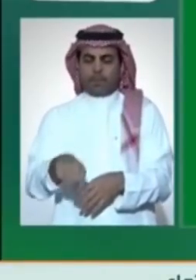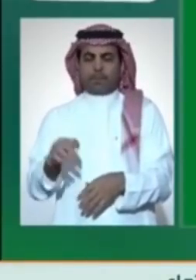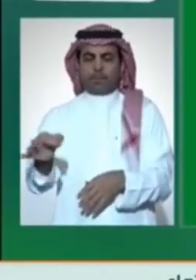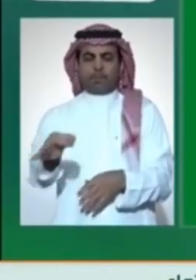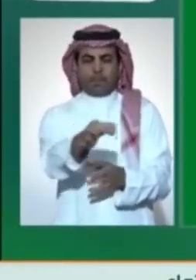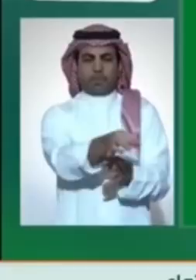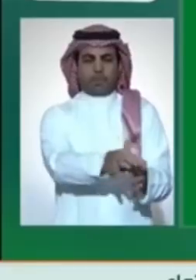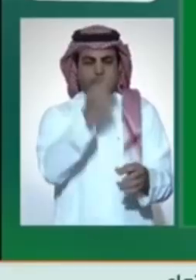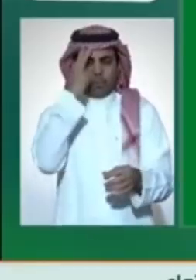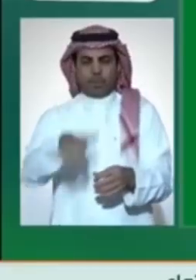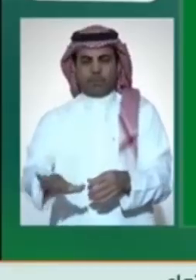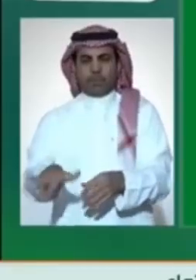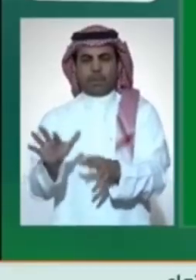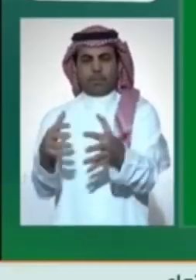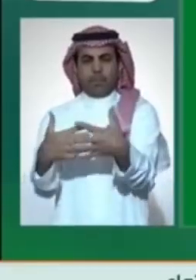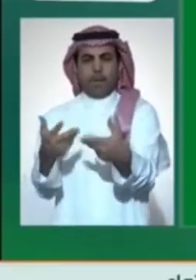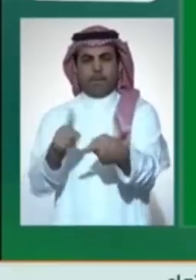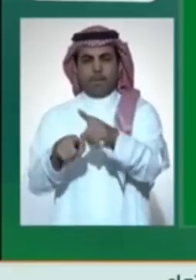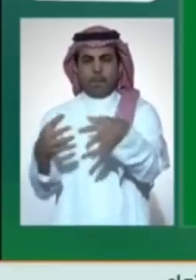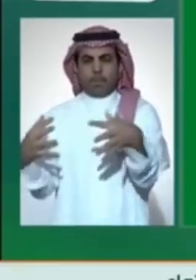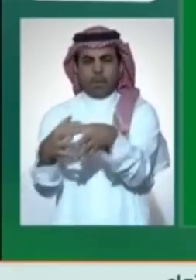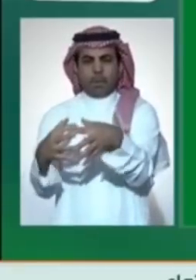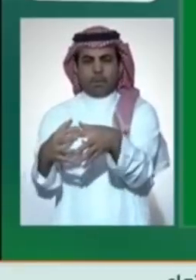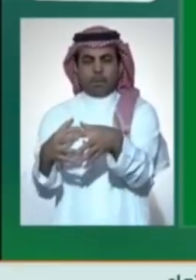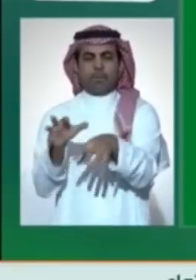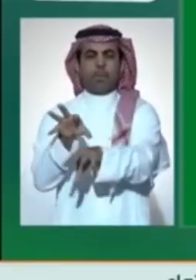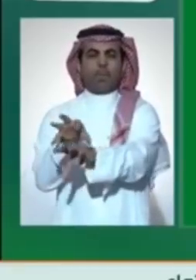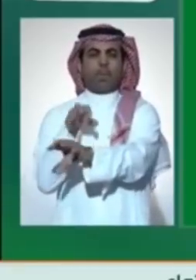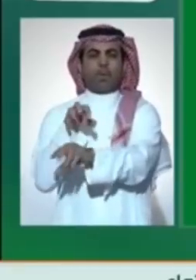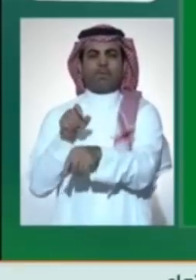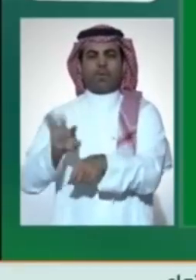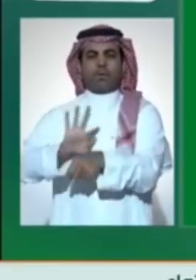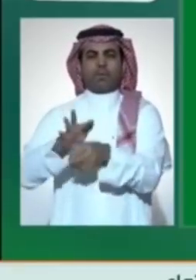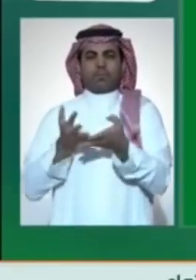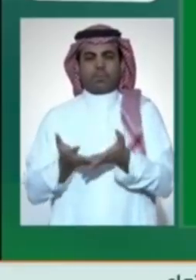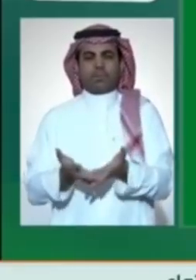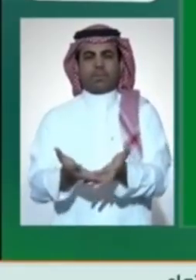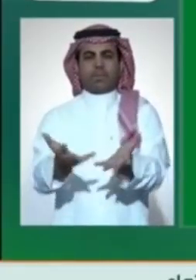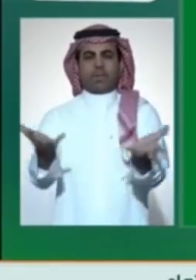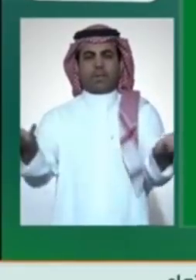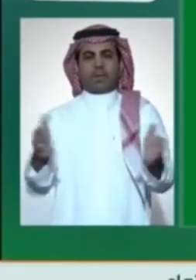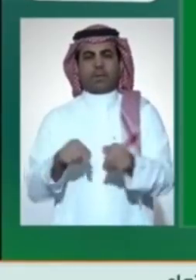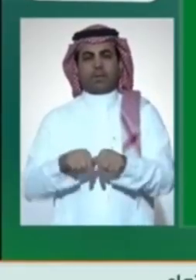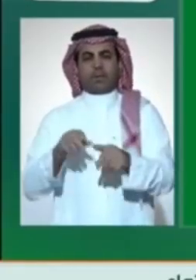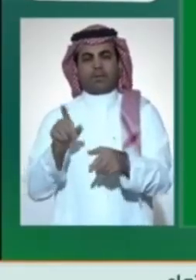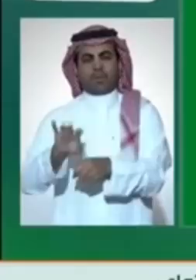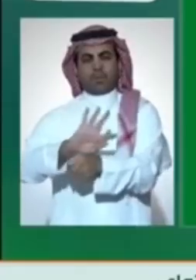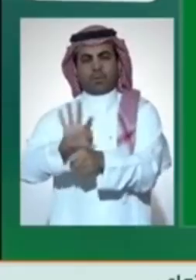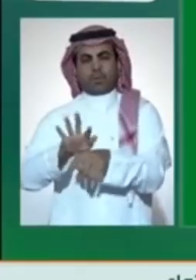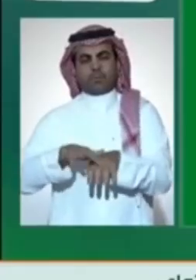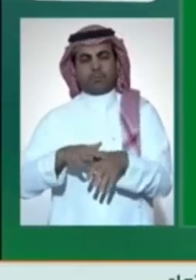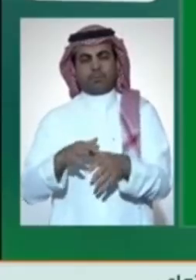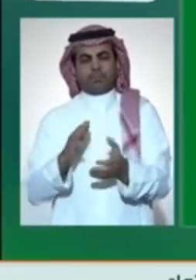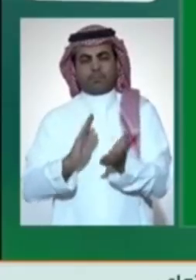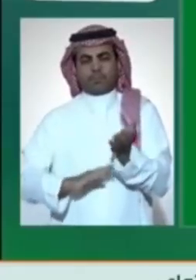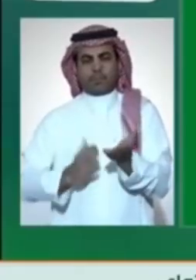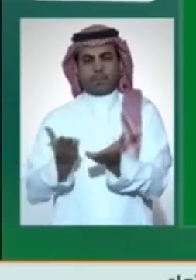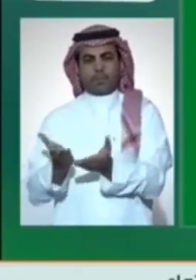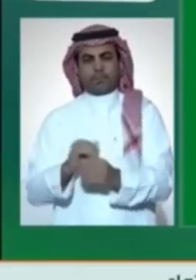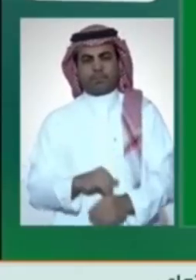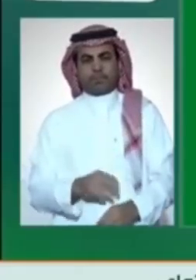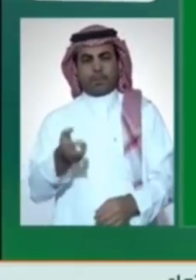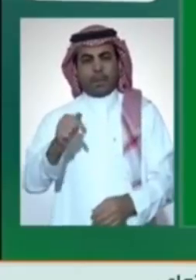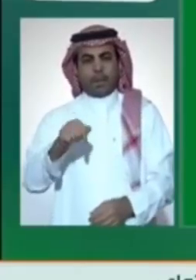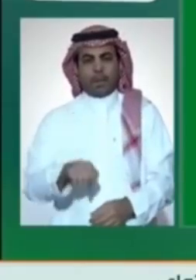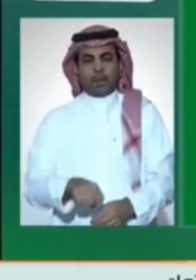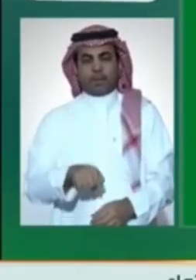ومناطق المملكة، أدى ذلك إلى طبعا انتشار في مجموعة من الفئات. نلاحظ ذلك